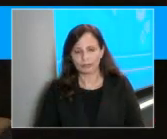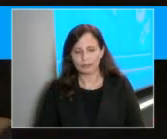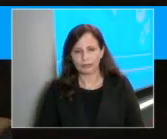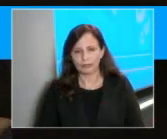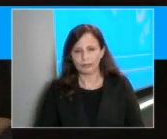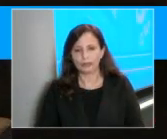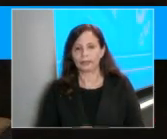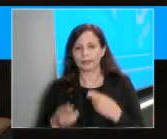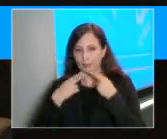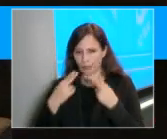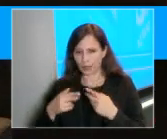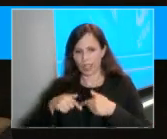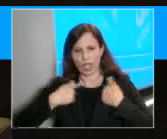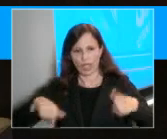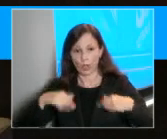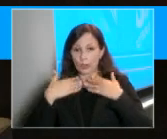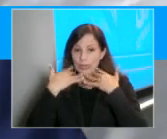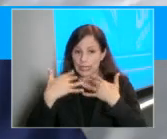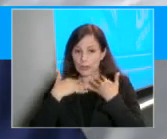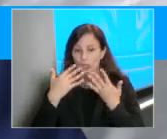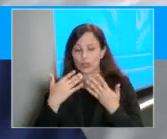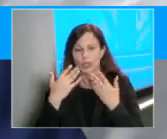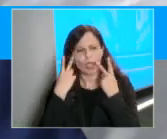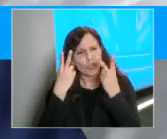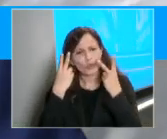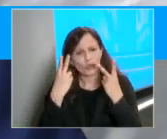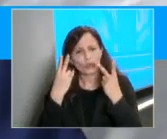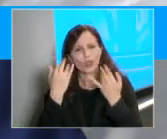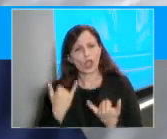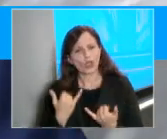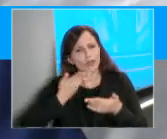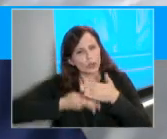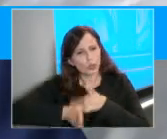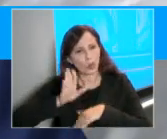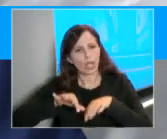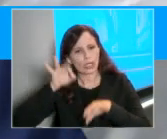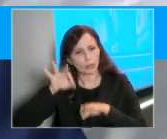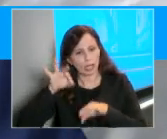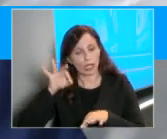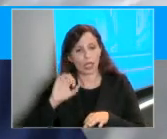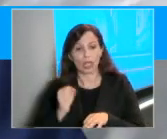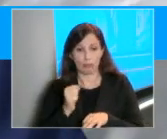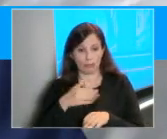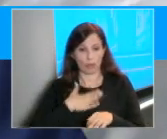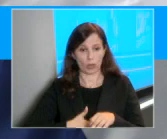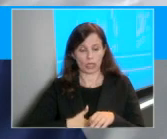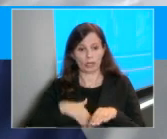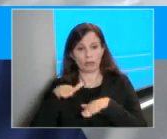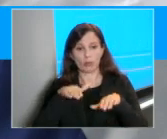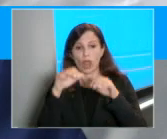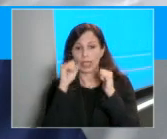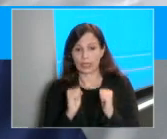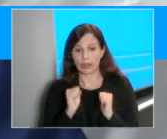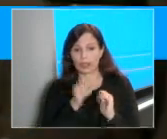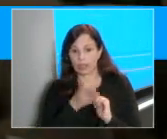אנחנו נסביר להם עד כמה זה קריטי שעכשיו יצאו להצביע, אם הם רוצים שגם שתהיה פה ממשלה יציבה וגם שתהיה